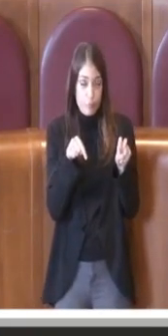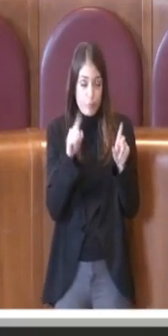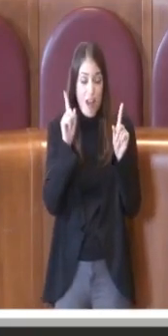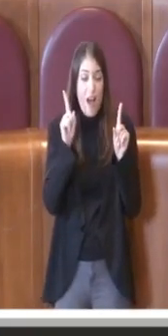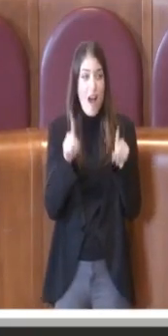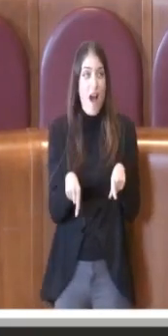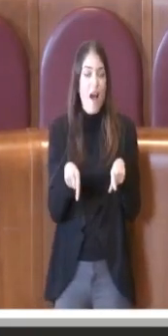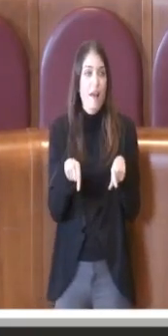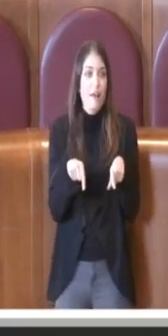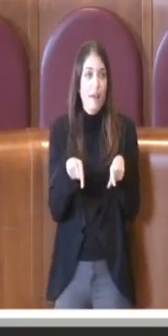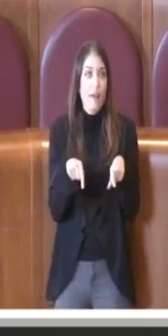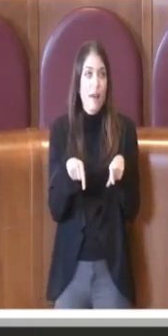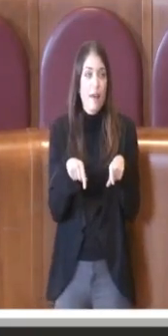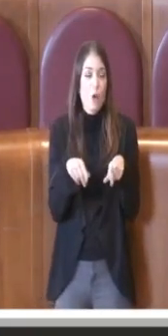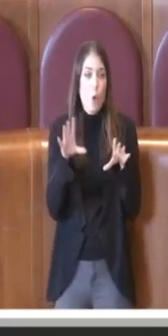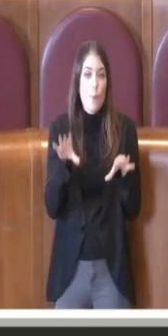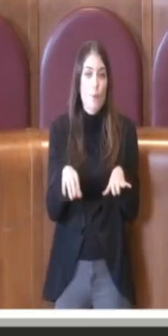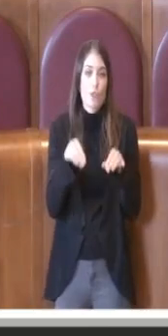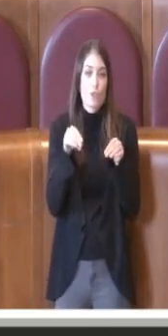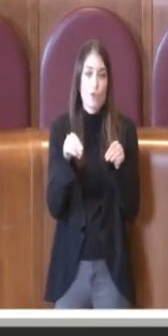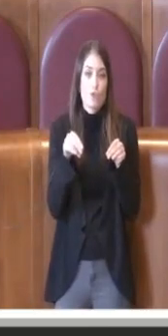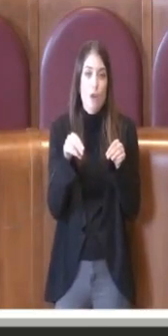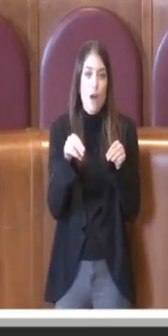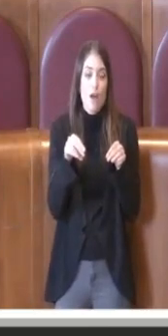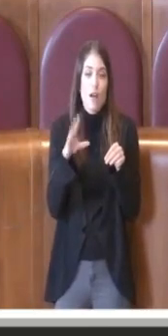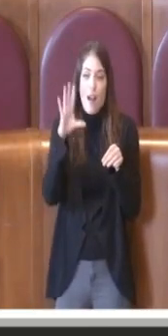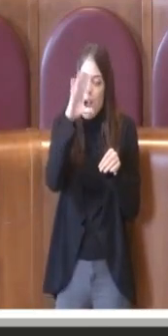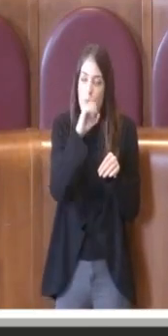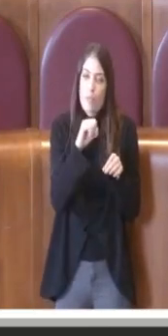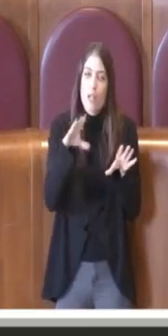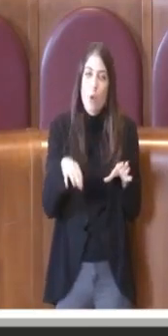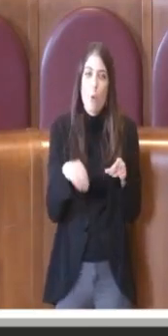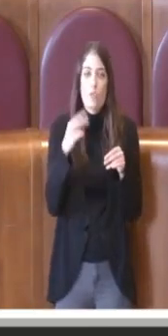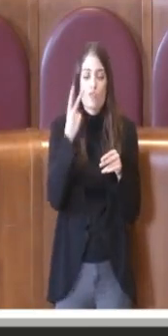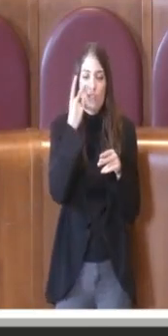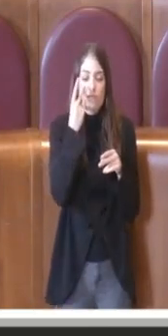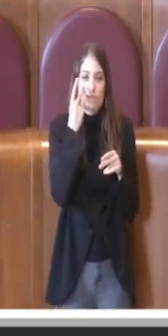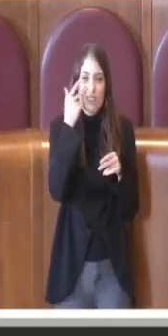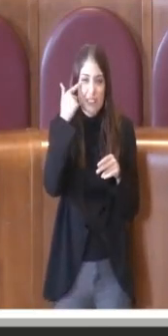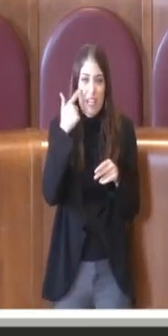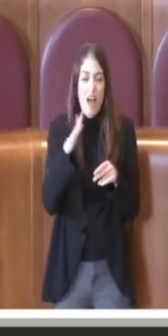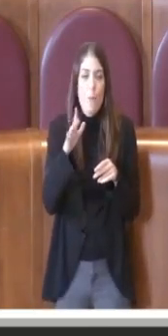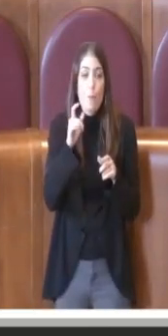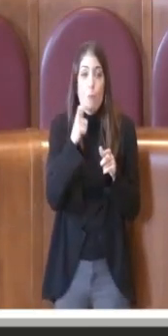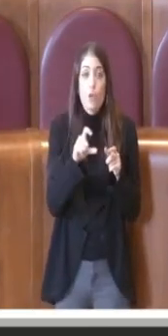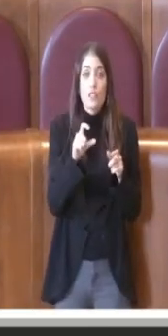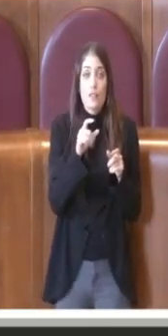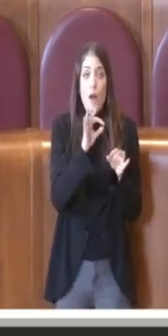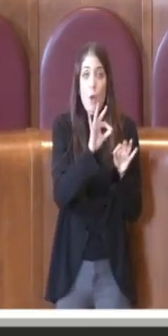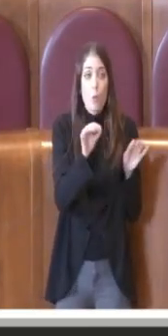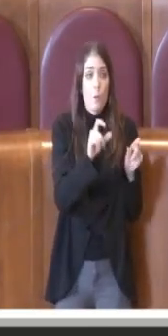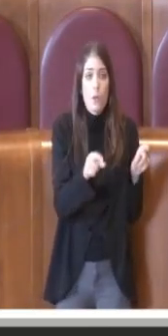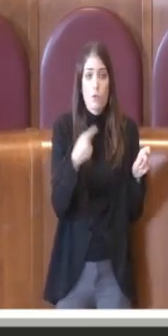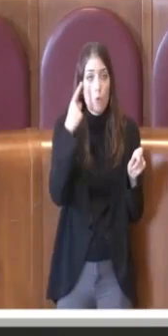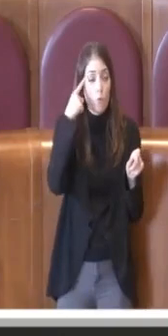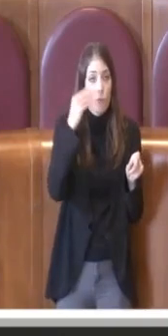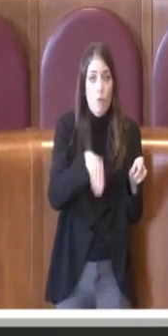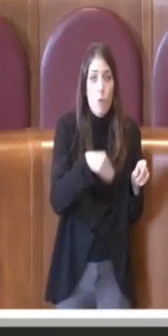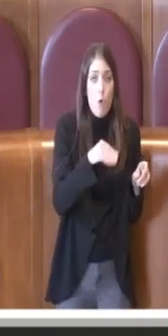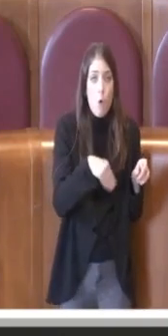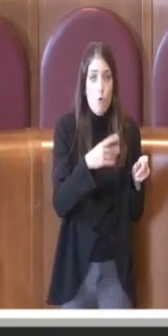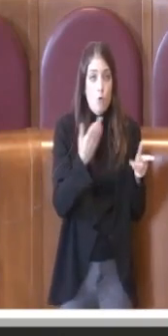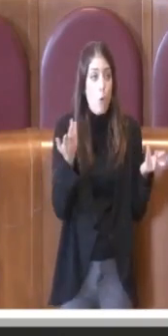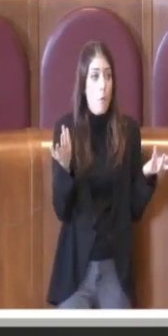a capire e a sapere che c'era questa problematica, perché ci sono persone che non se ne sono mai curati, pensano